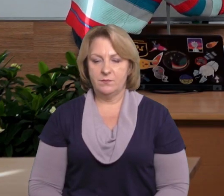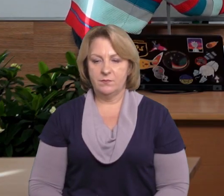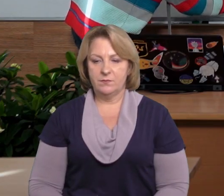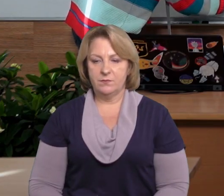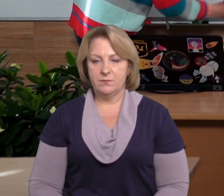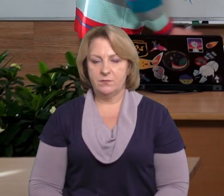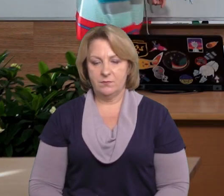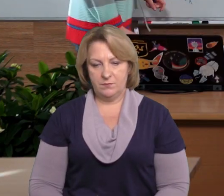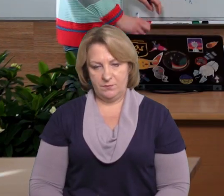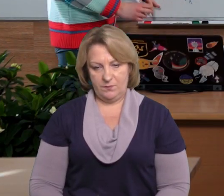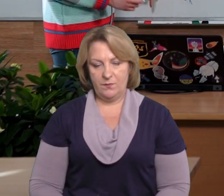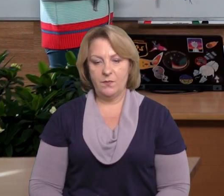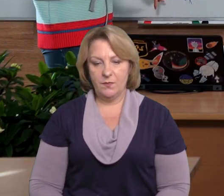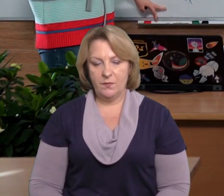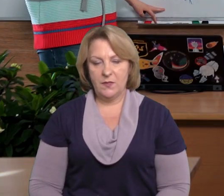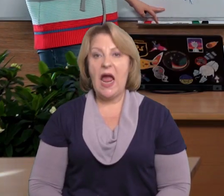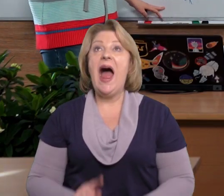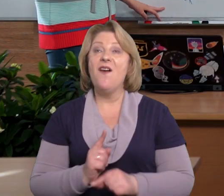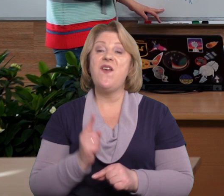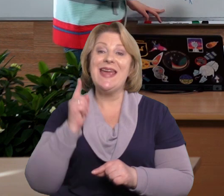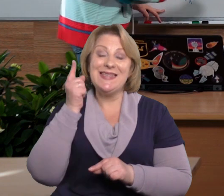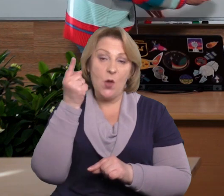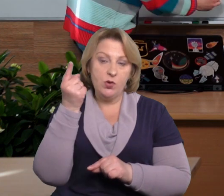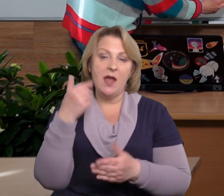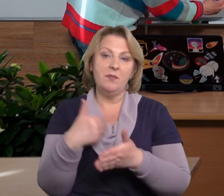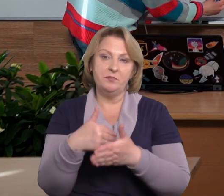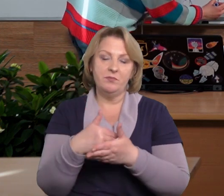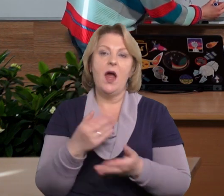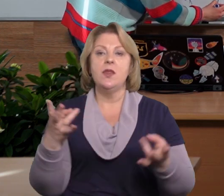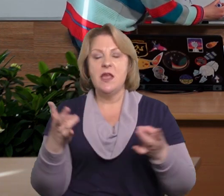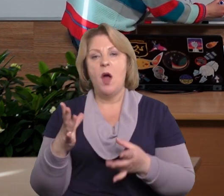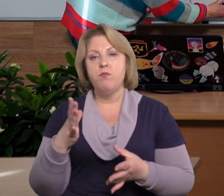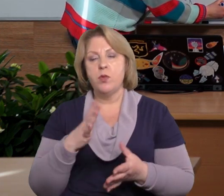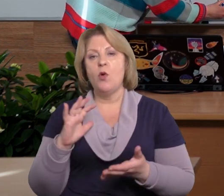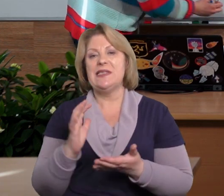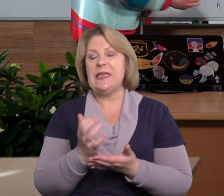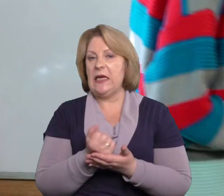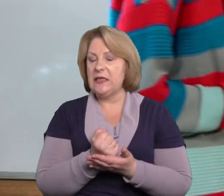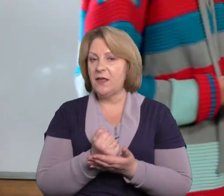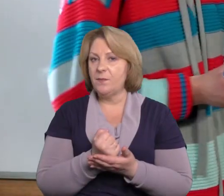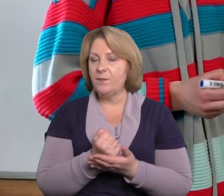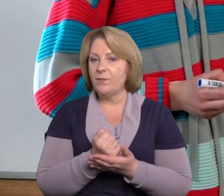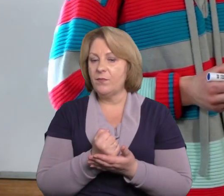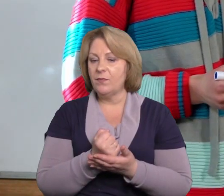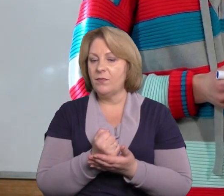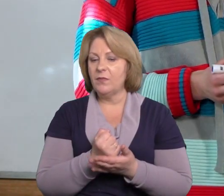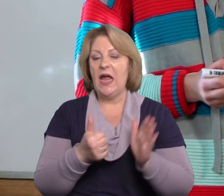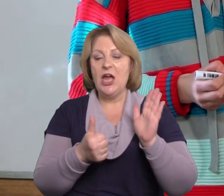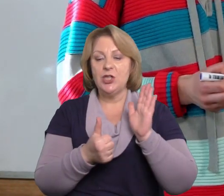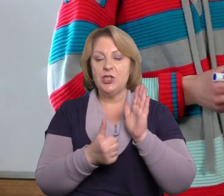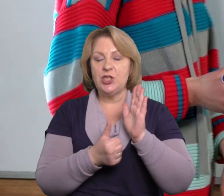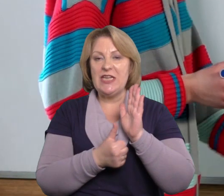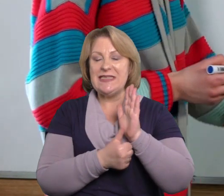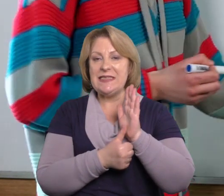400 кілометрів. Тоді висота, яку нам необхідно було знайти, це